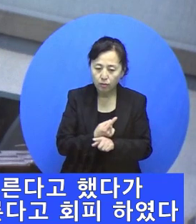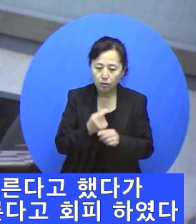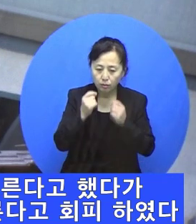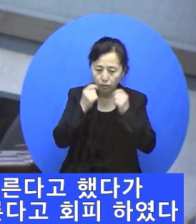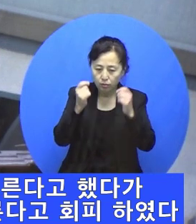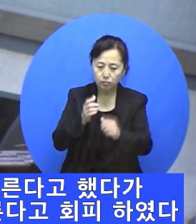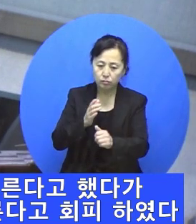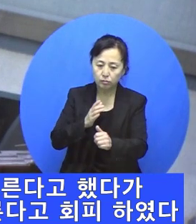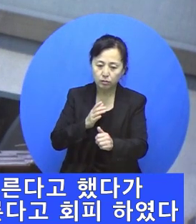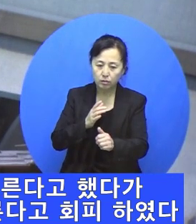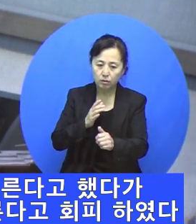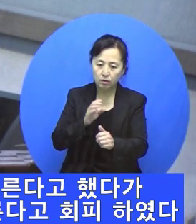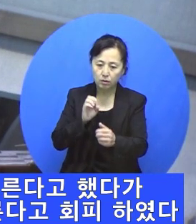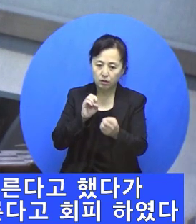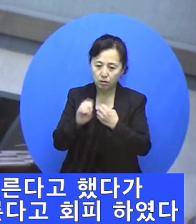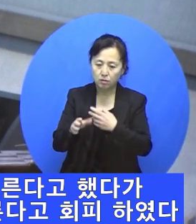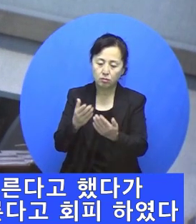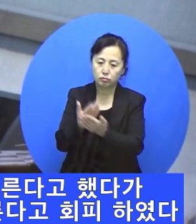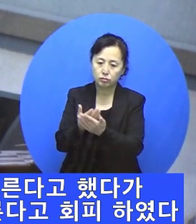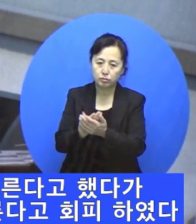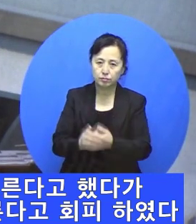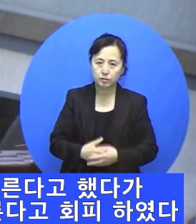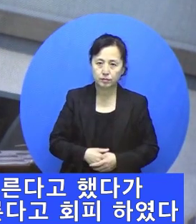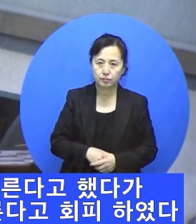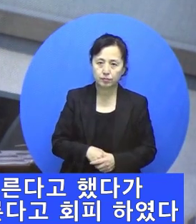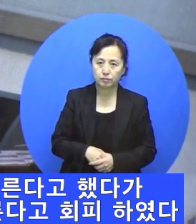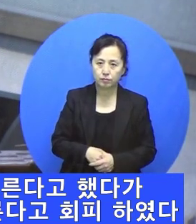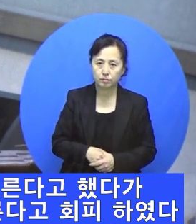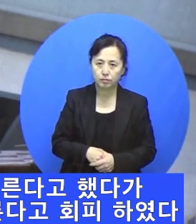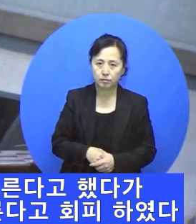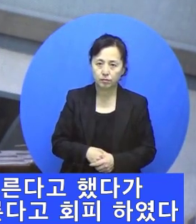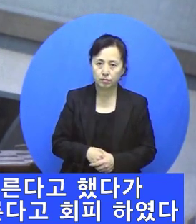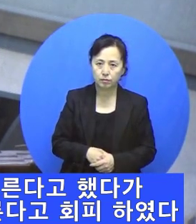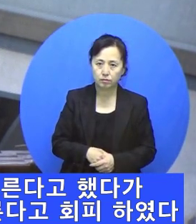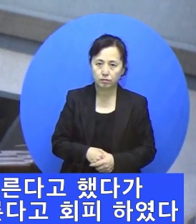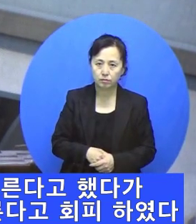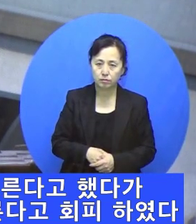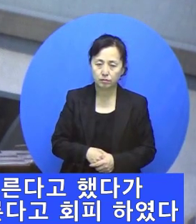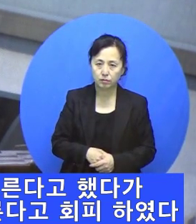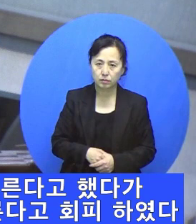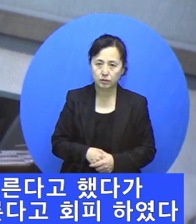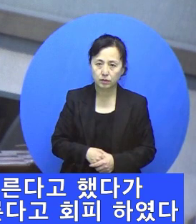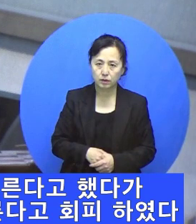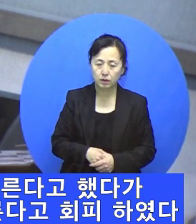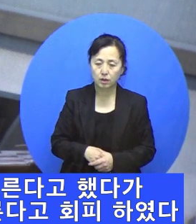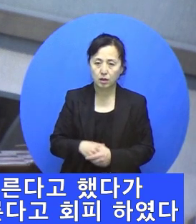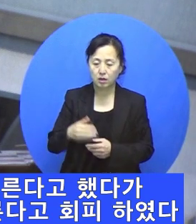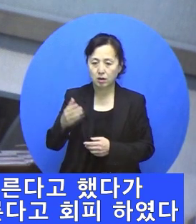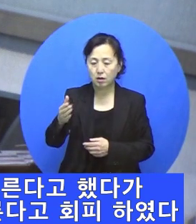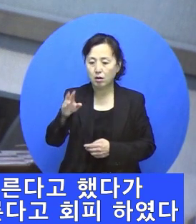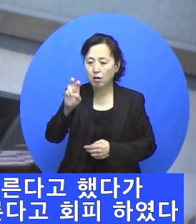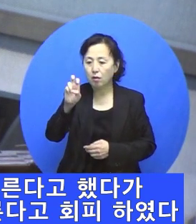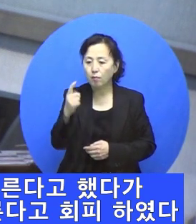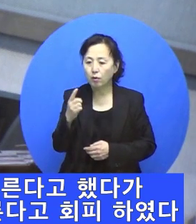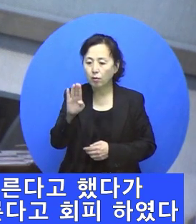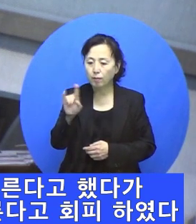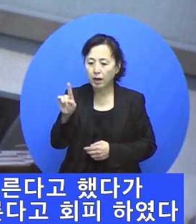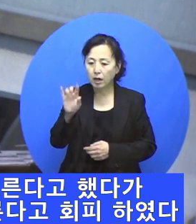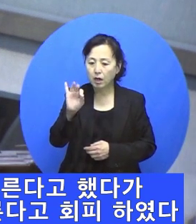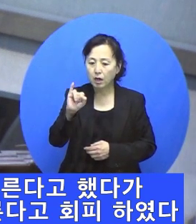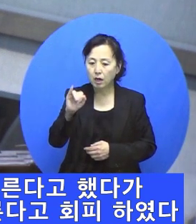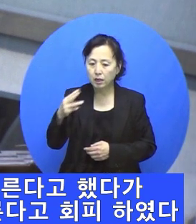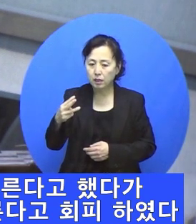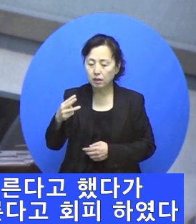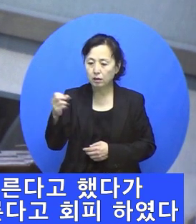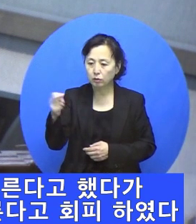부분 중에 답변 안 하신 부분이 있는 것 같은데요. 그 홍보비 관련해서 모바일 홍보와 SNS 온라인 홍보가